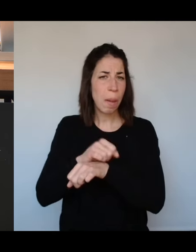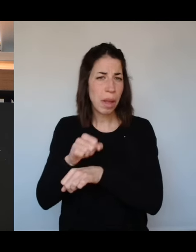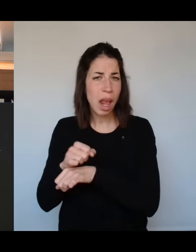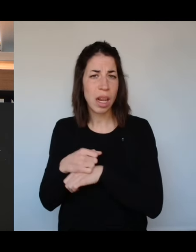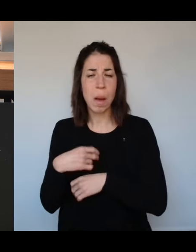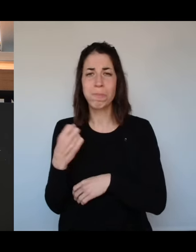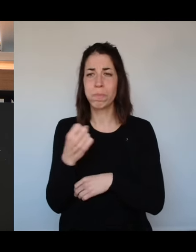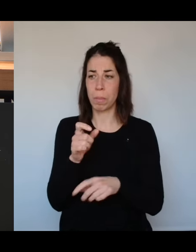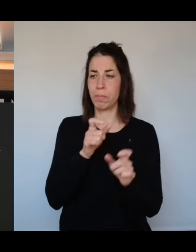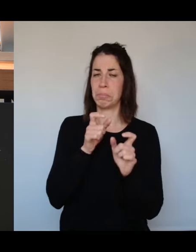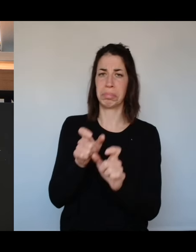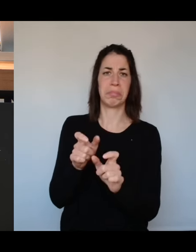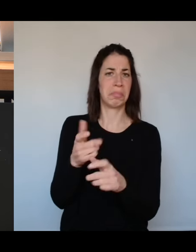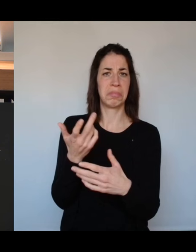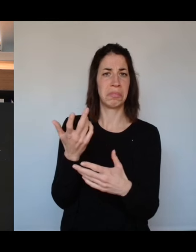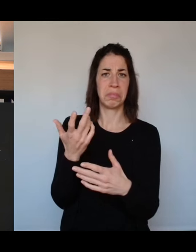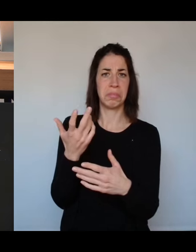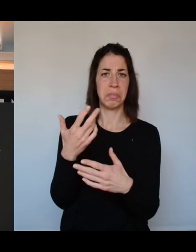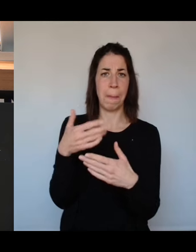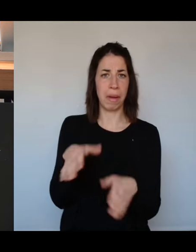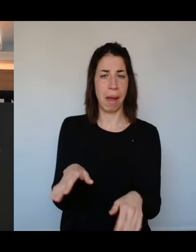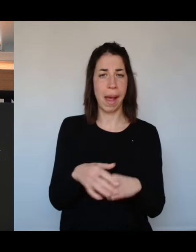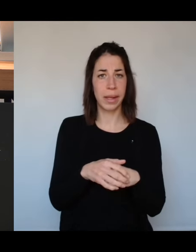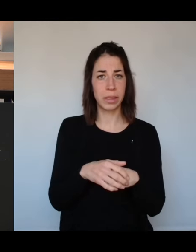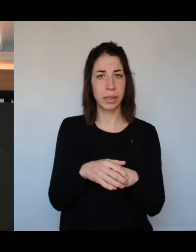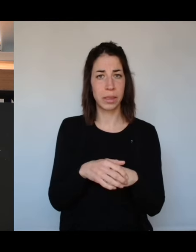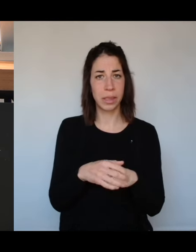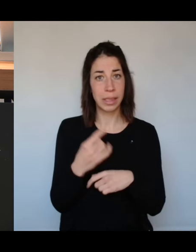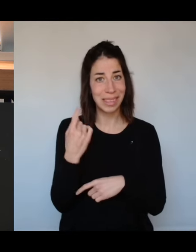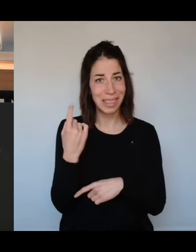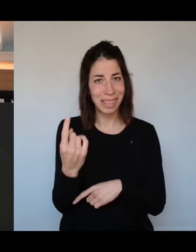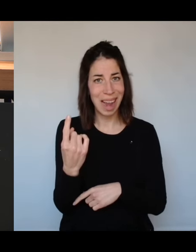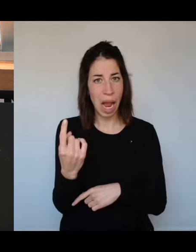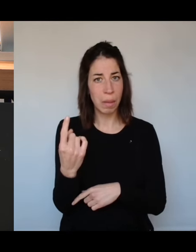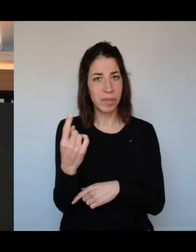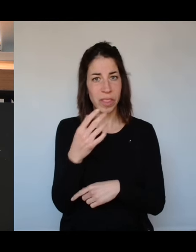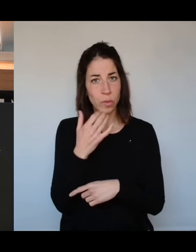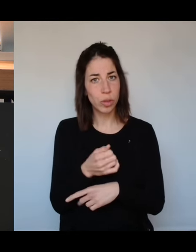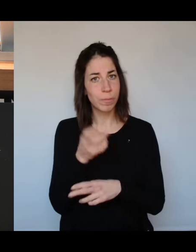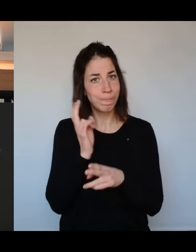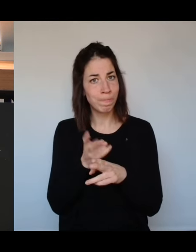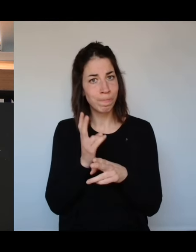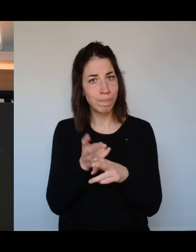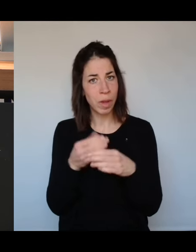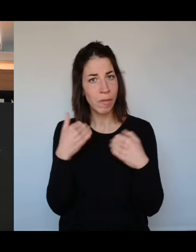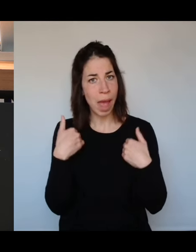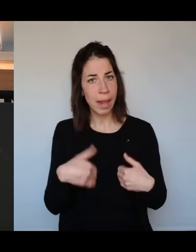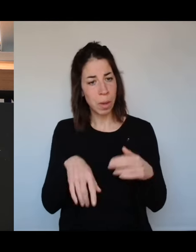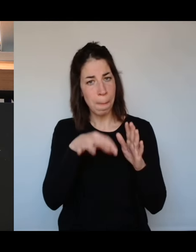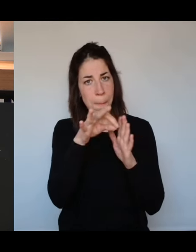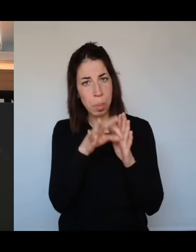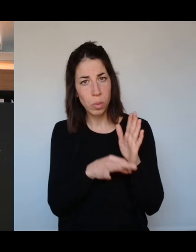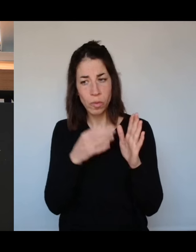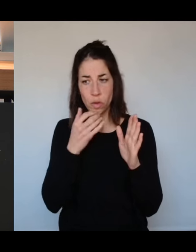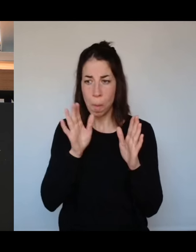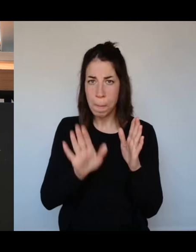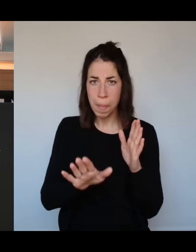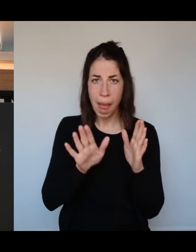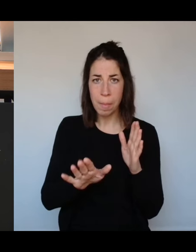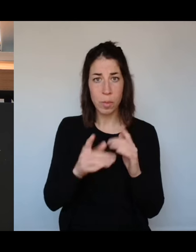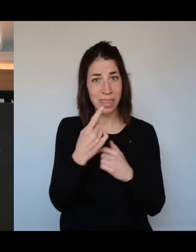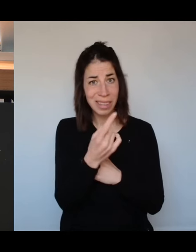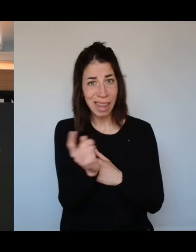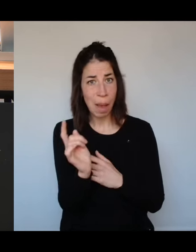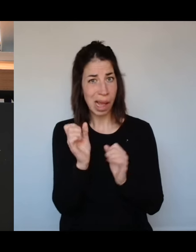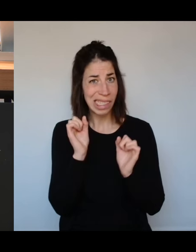Verhältnissen im Görlitzer Park festhalten wollen und mit welcher Hingabe Sie ausgerechnet für den Erhalt